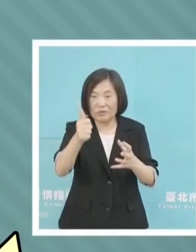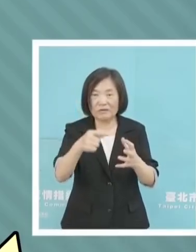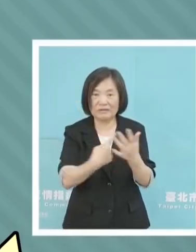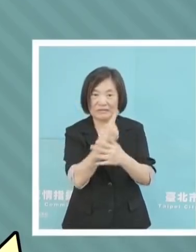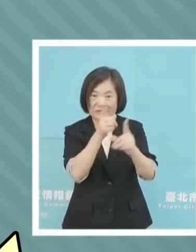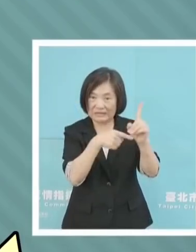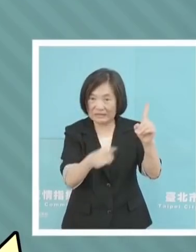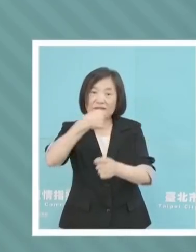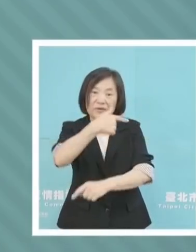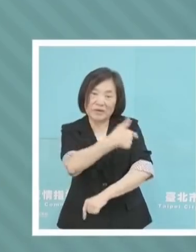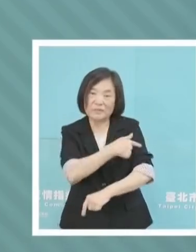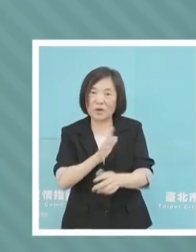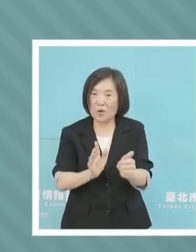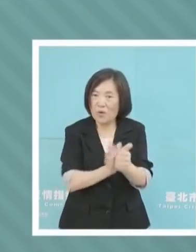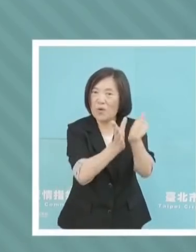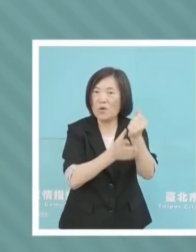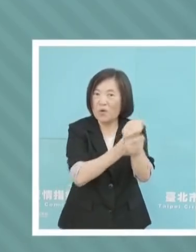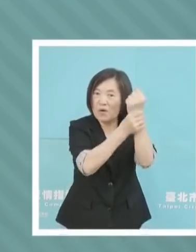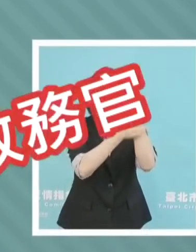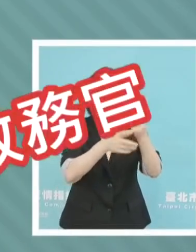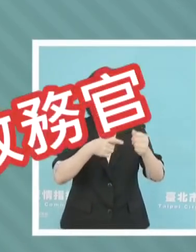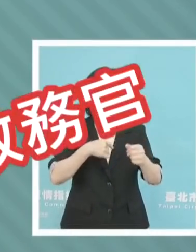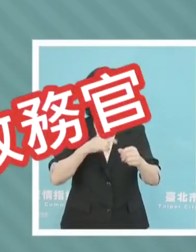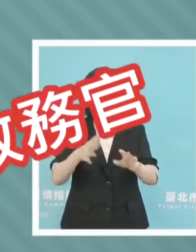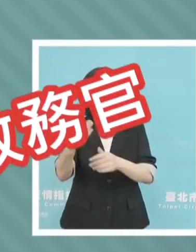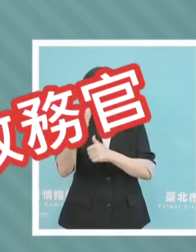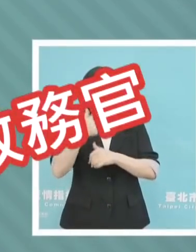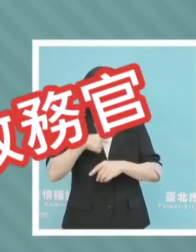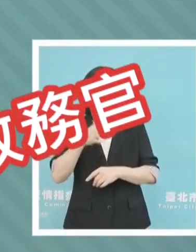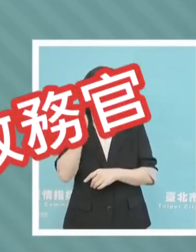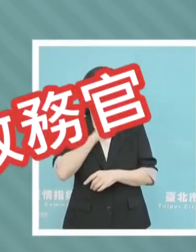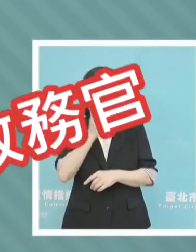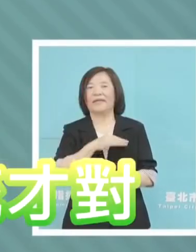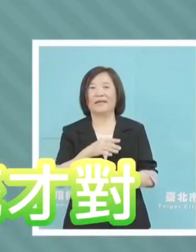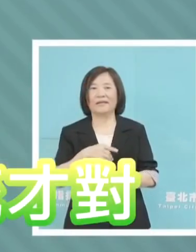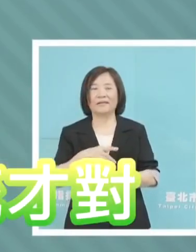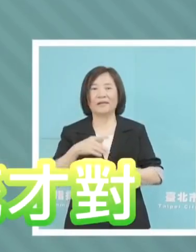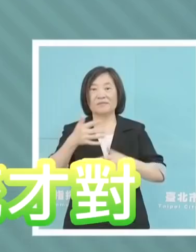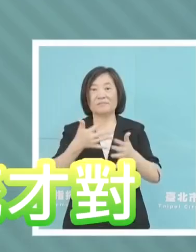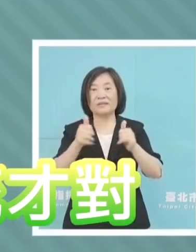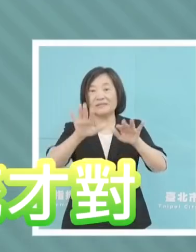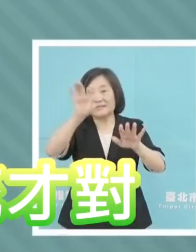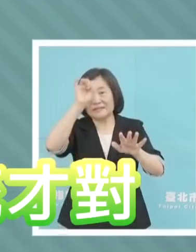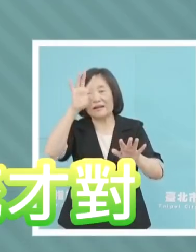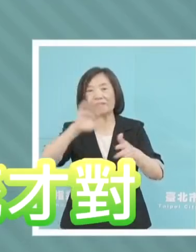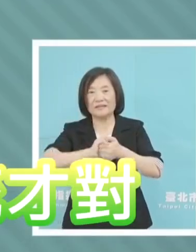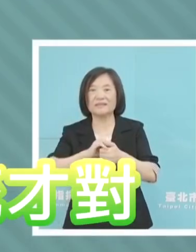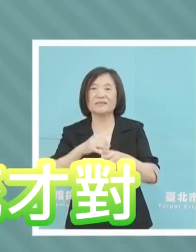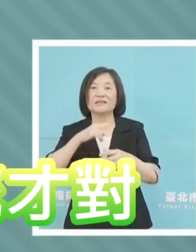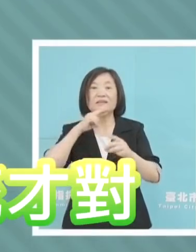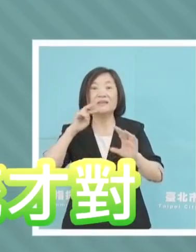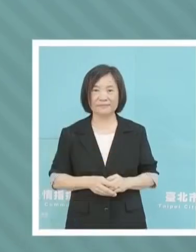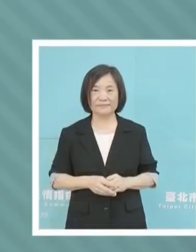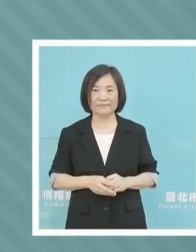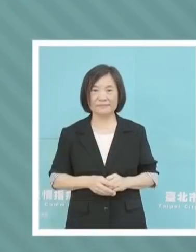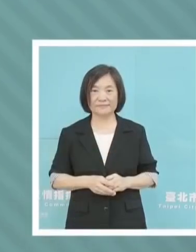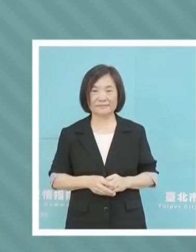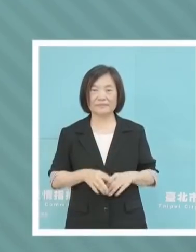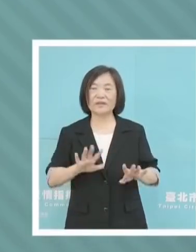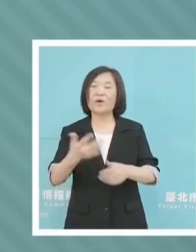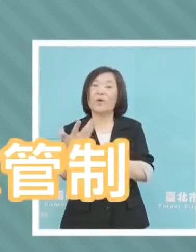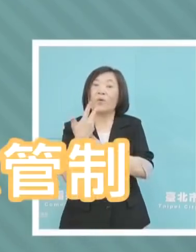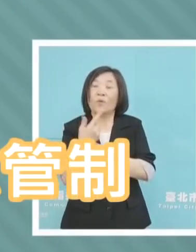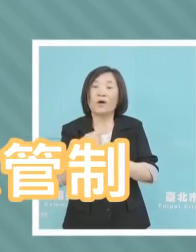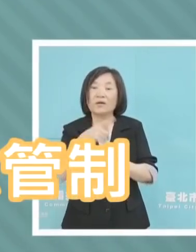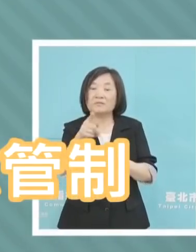疫苗够吗？ 这个就是口水提的，不过我相信民进党的政务官应该会追随小英总统才对。你问我说你